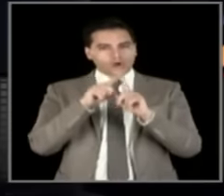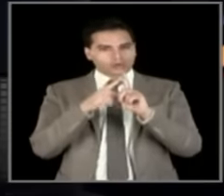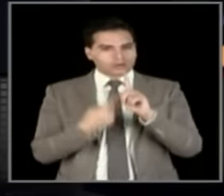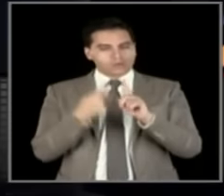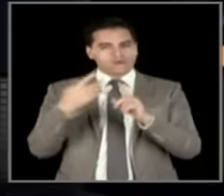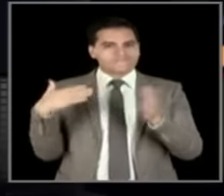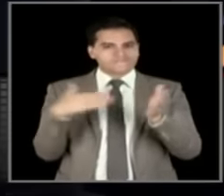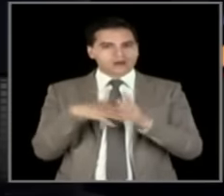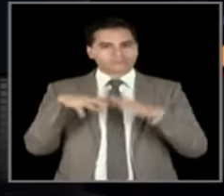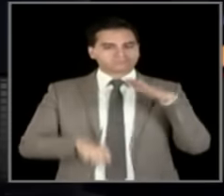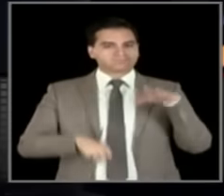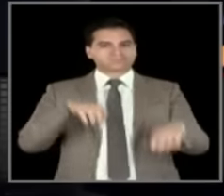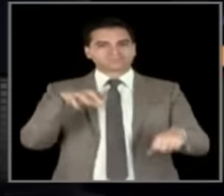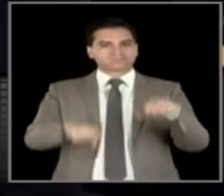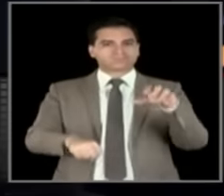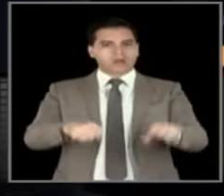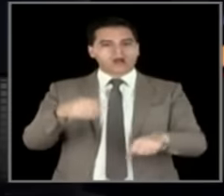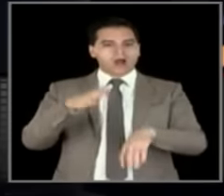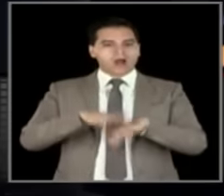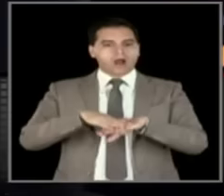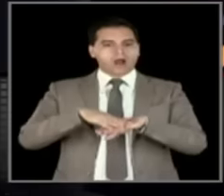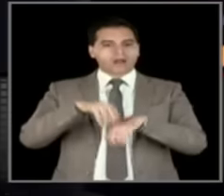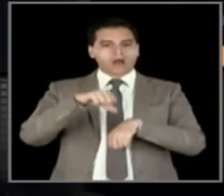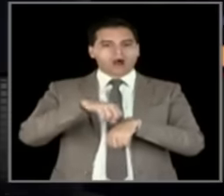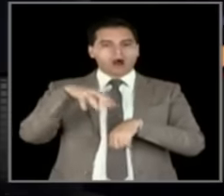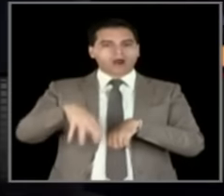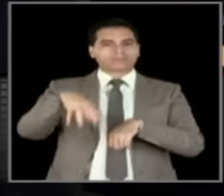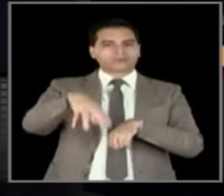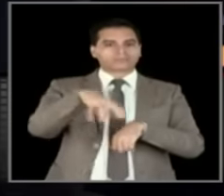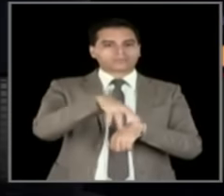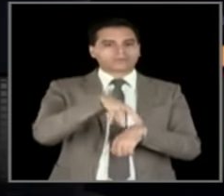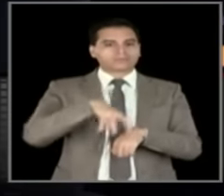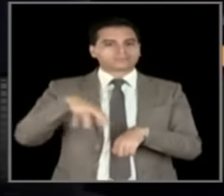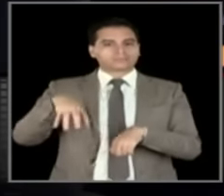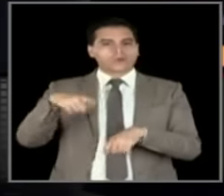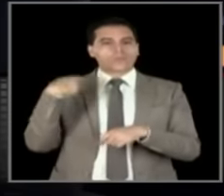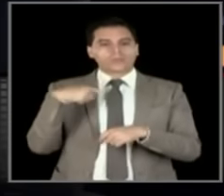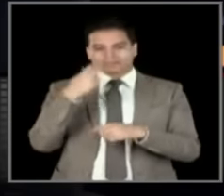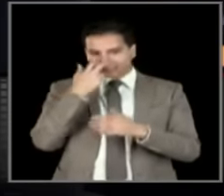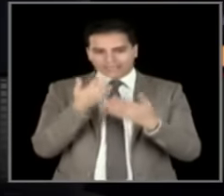واستولى على 50 قلعة حصينة أثناء وزارته.